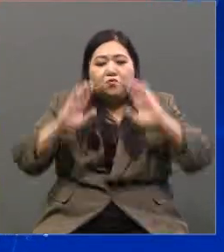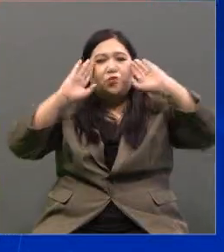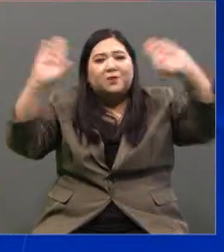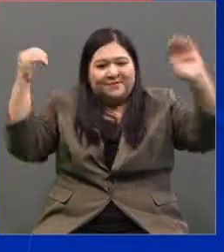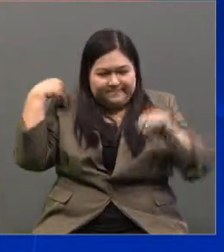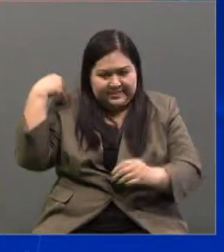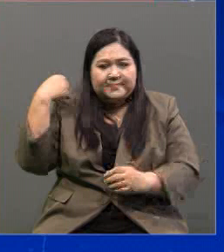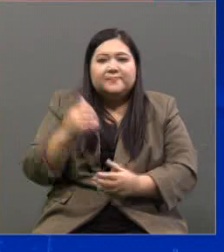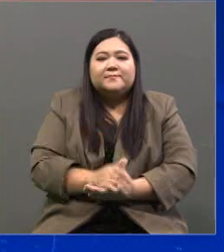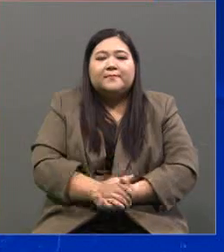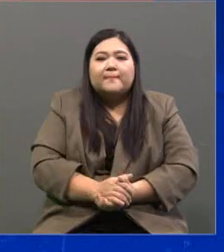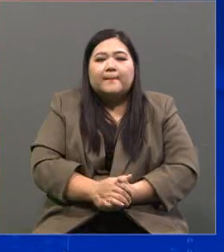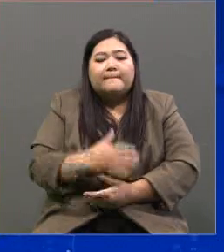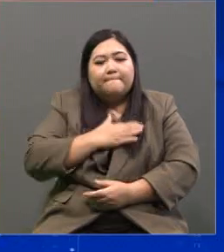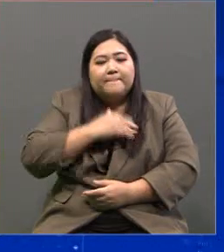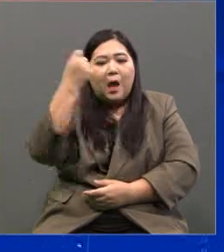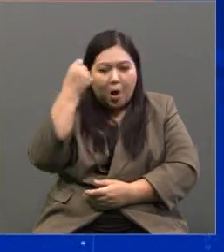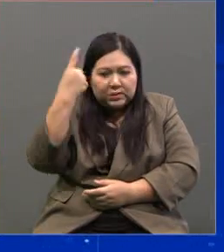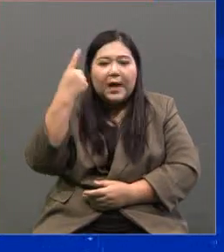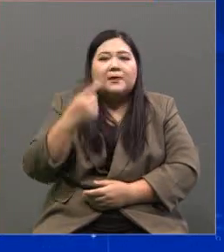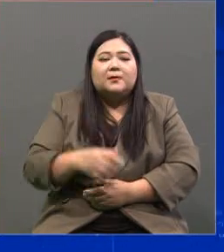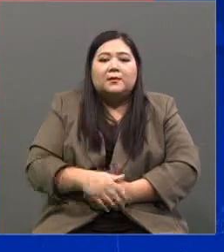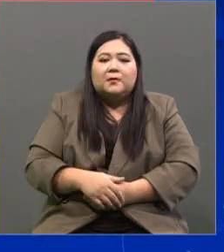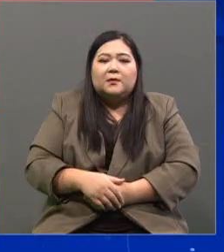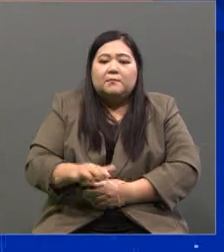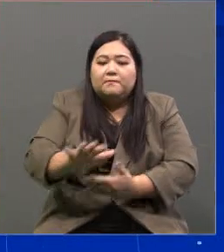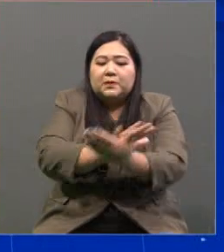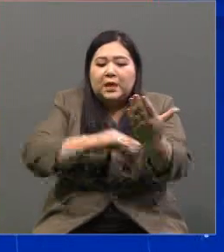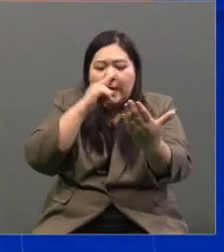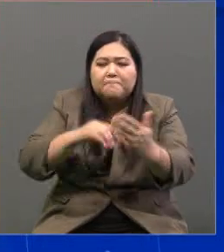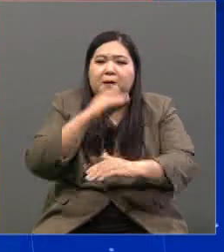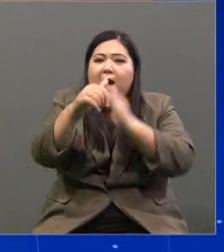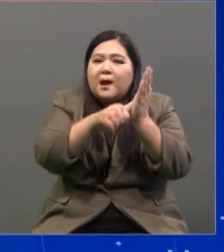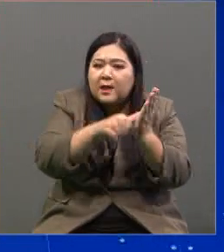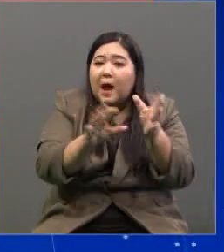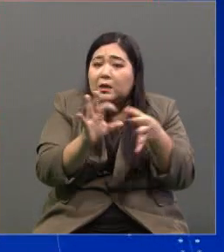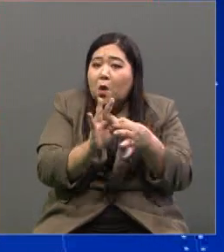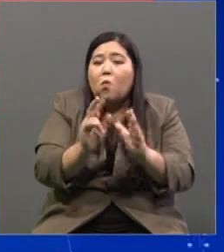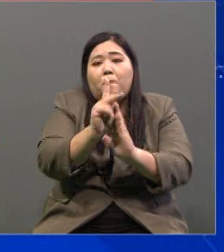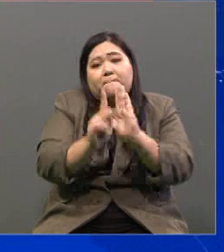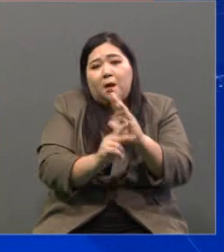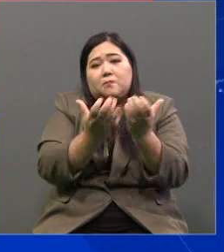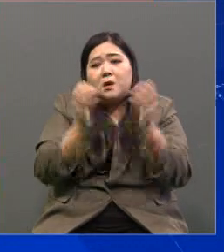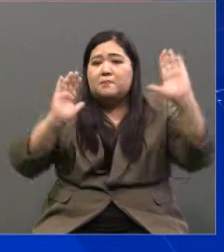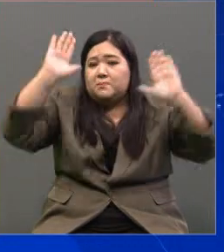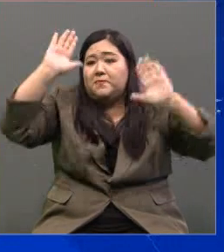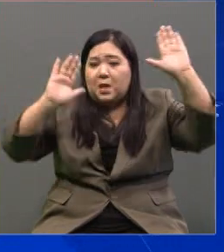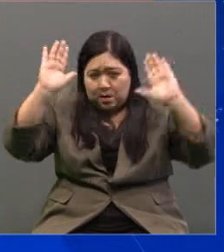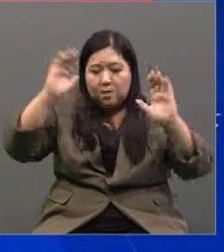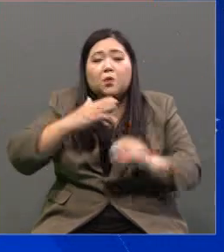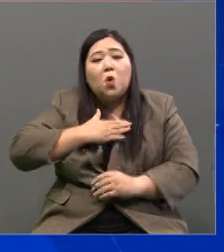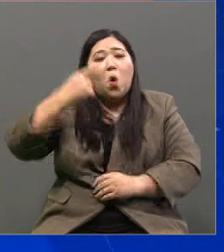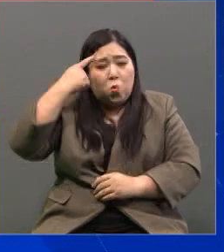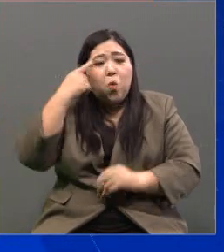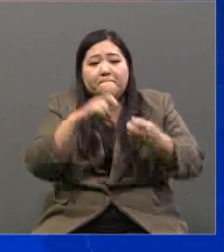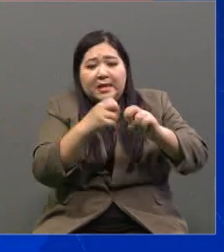อีกด้านนึงด้วยเข้าใจนะคะถึงความจำเป็นที่จะต้องนำพาประเทศไปด้วยระบอบประชาธิปไตยพร้อมเข้าใจถึงต้นตอของปัญห